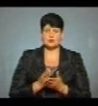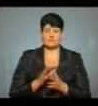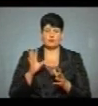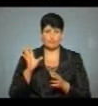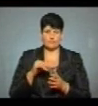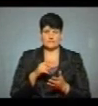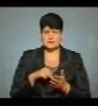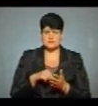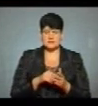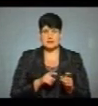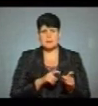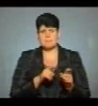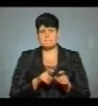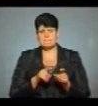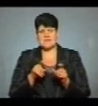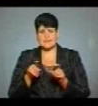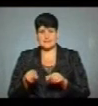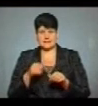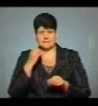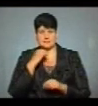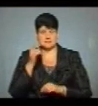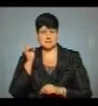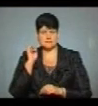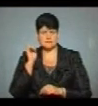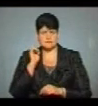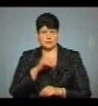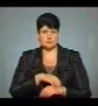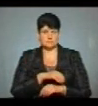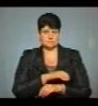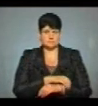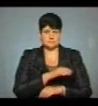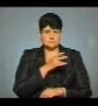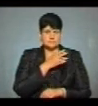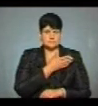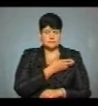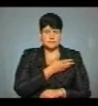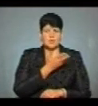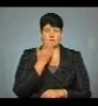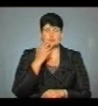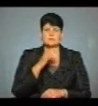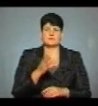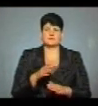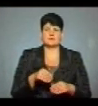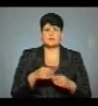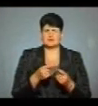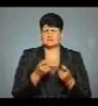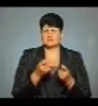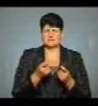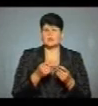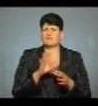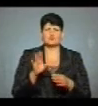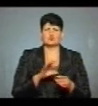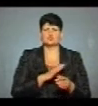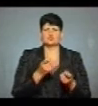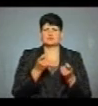містом і перейти від тої системи, яка будувалася в радянські часи, коли енергоносії були вкрай дешеві, і всі